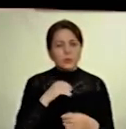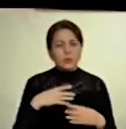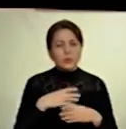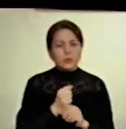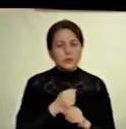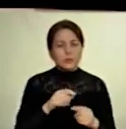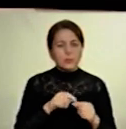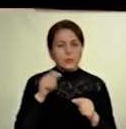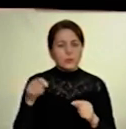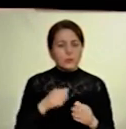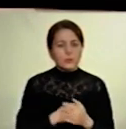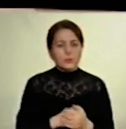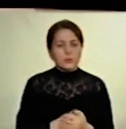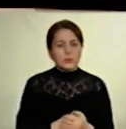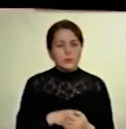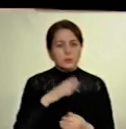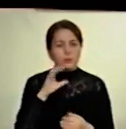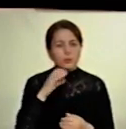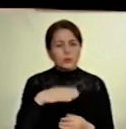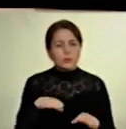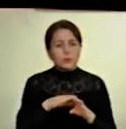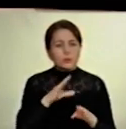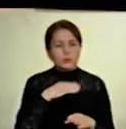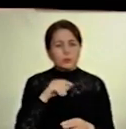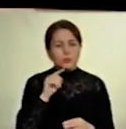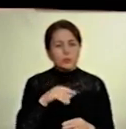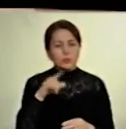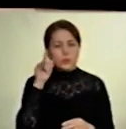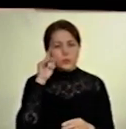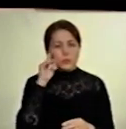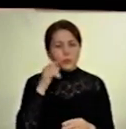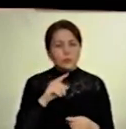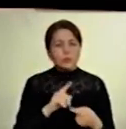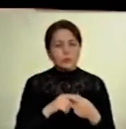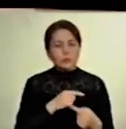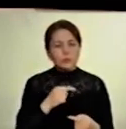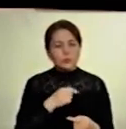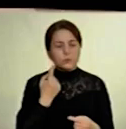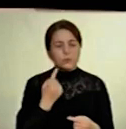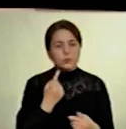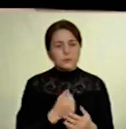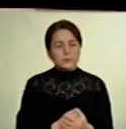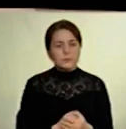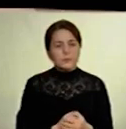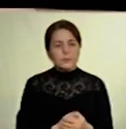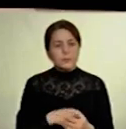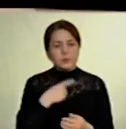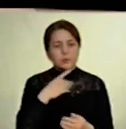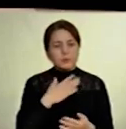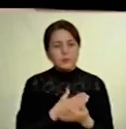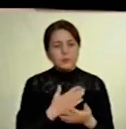masofa, demak 500 ga teng bo'ldi. Uning xatoligi plus minus 1